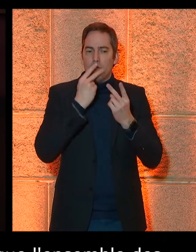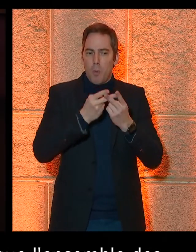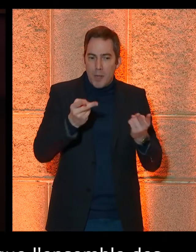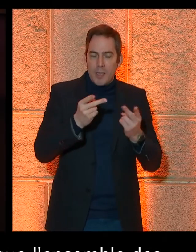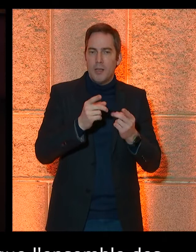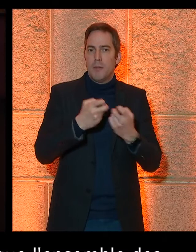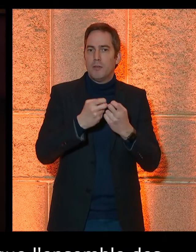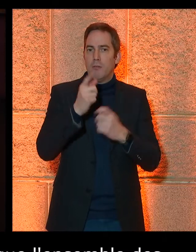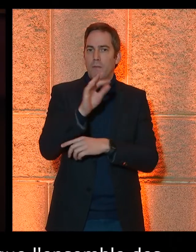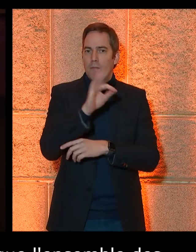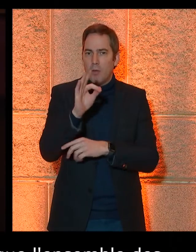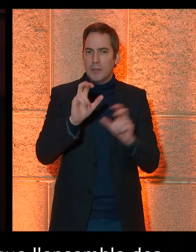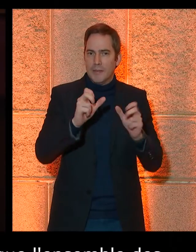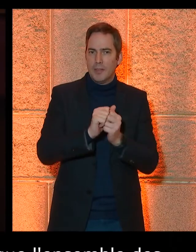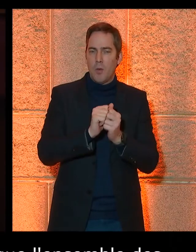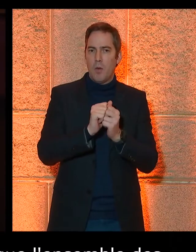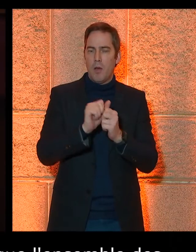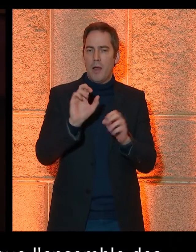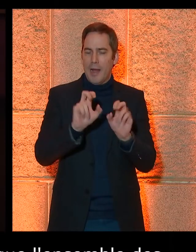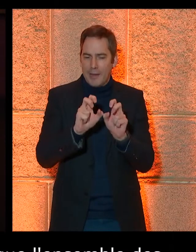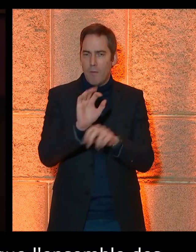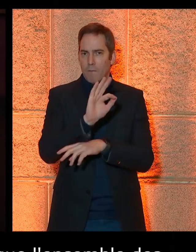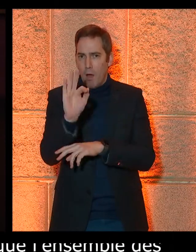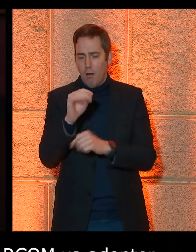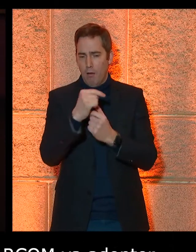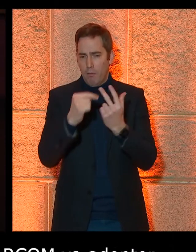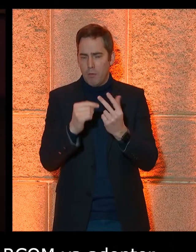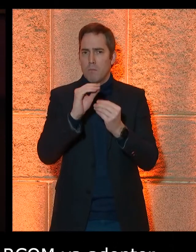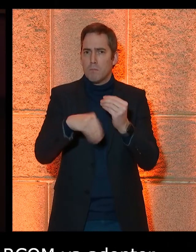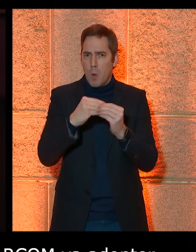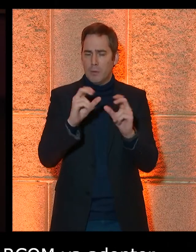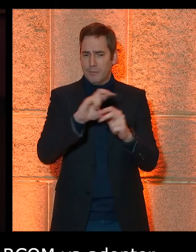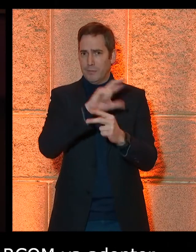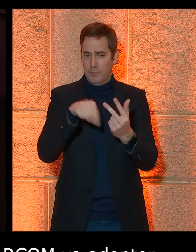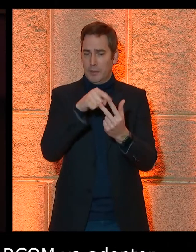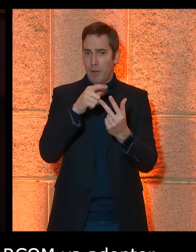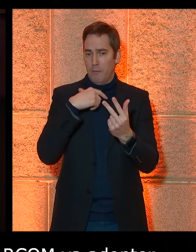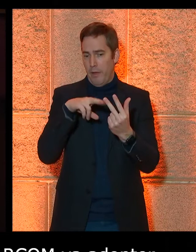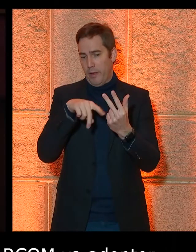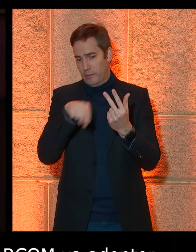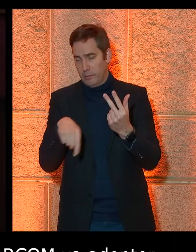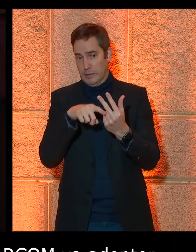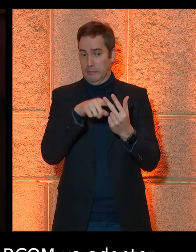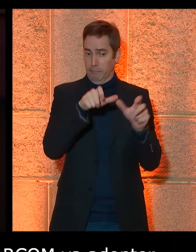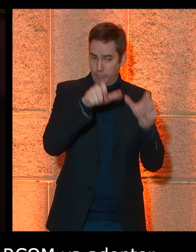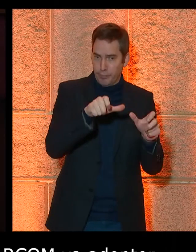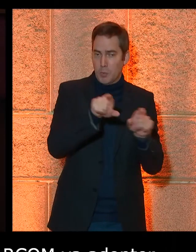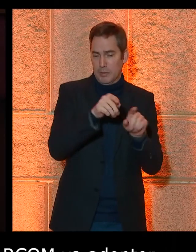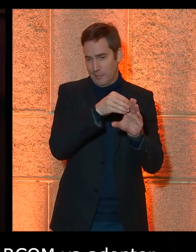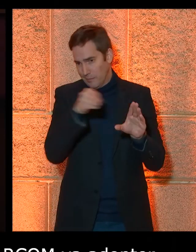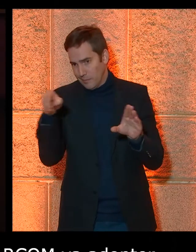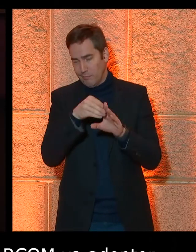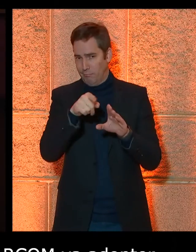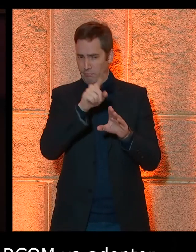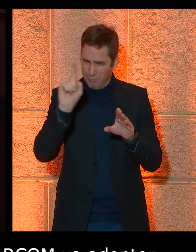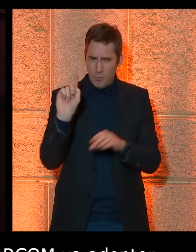Télévisions, Radio France et France Médias Monde doivent diffuser, mais également produire sous le contrôle de l'ARCOM,